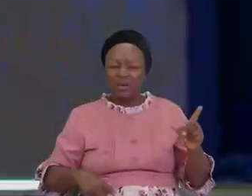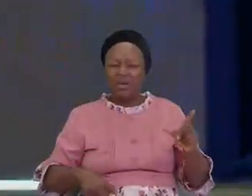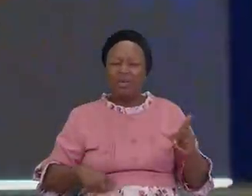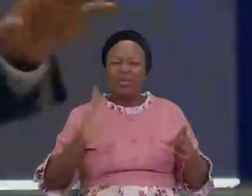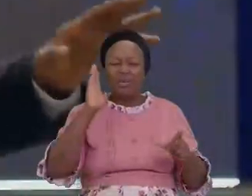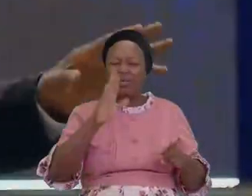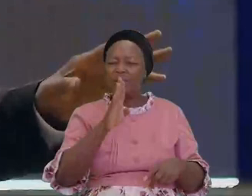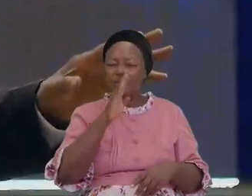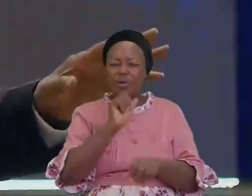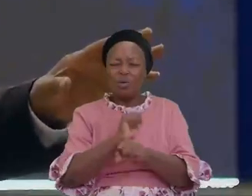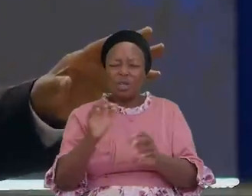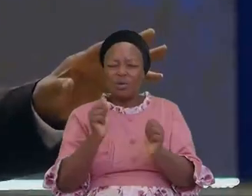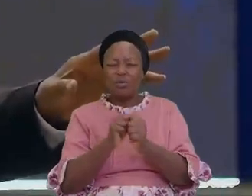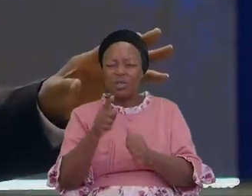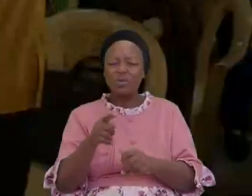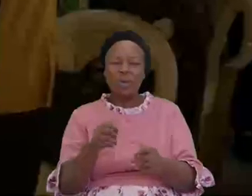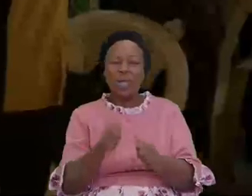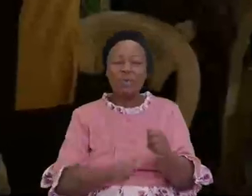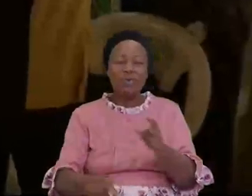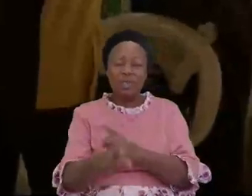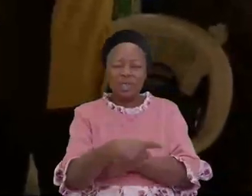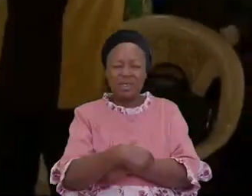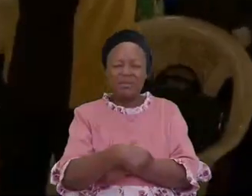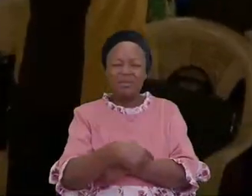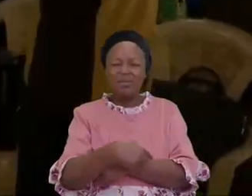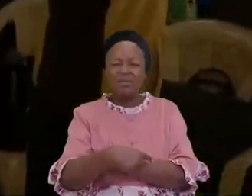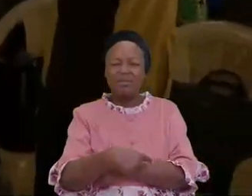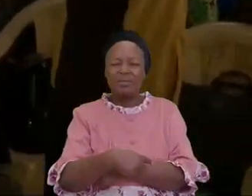Le Seigneur va travailler avec toi partout.